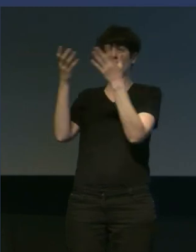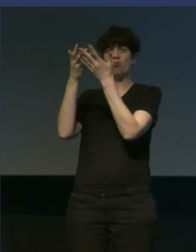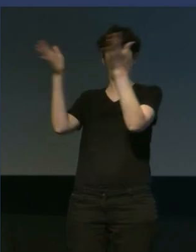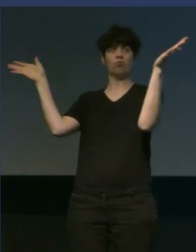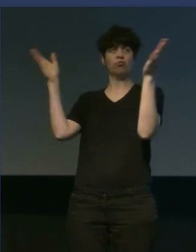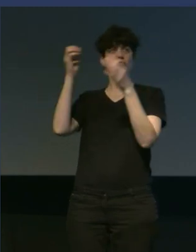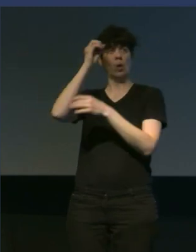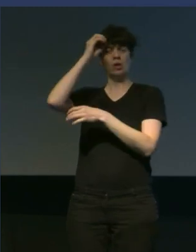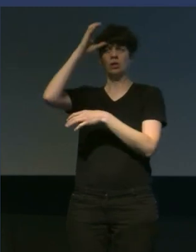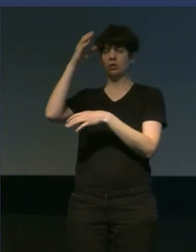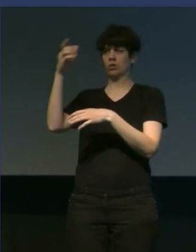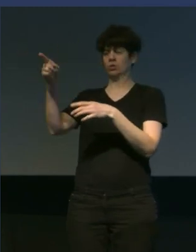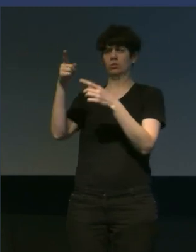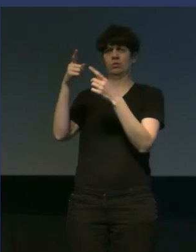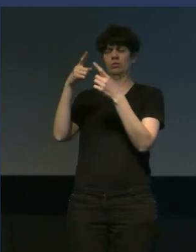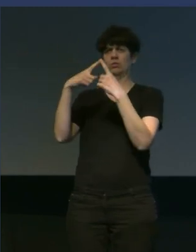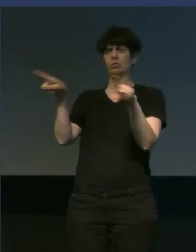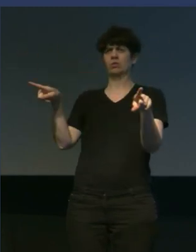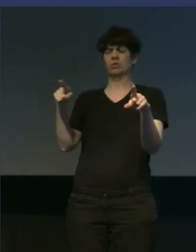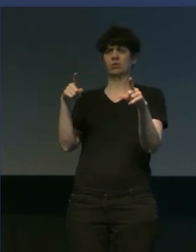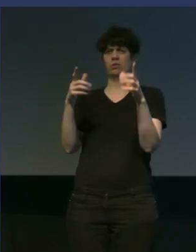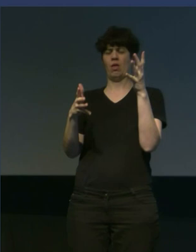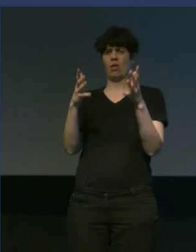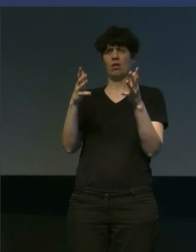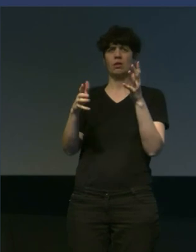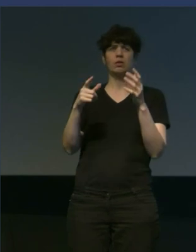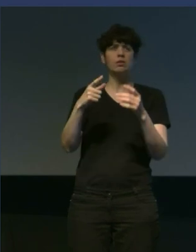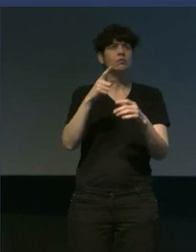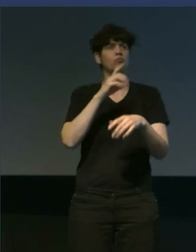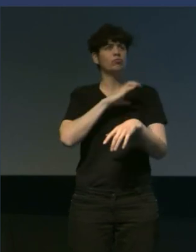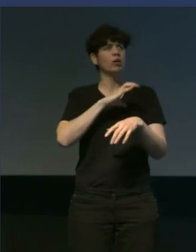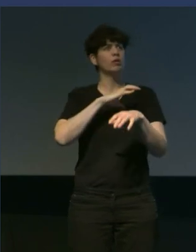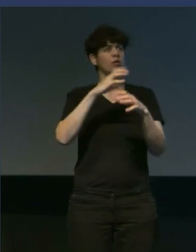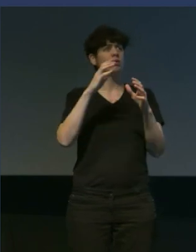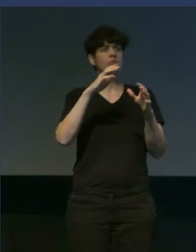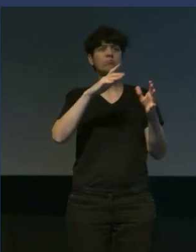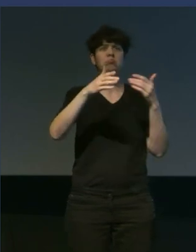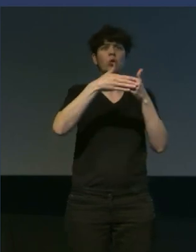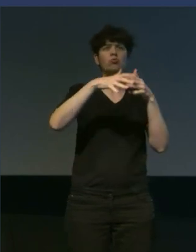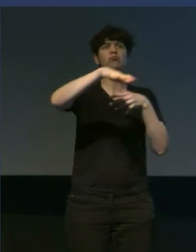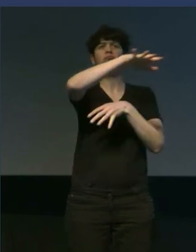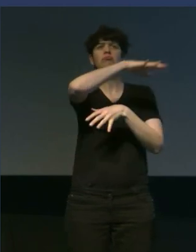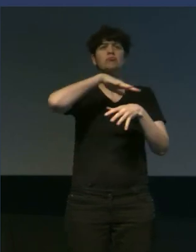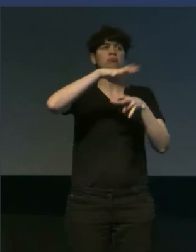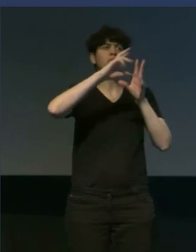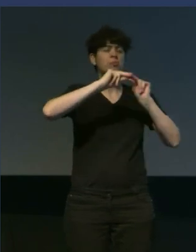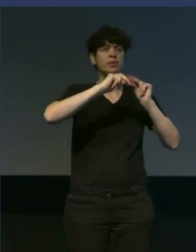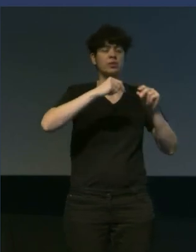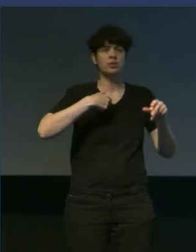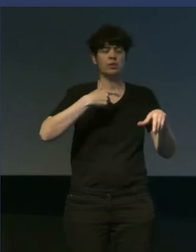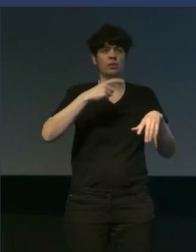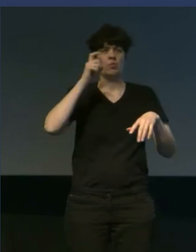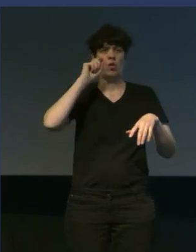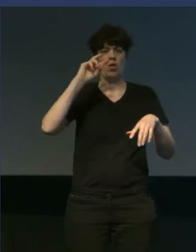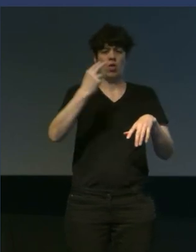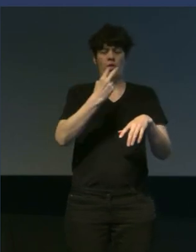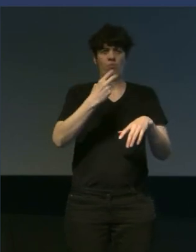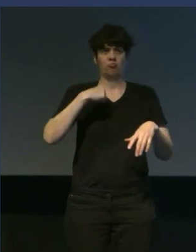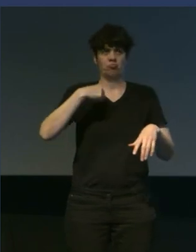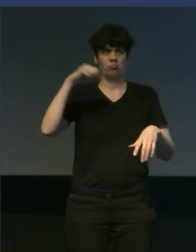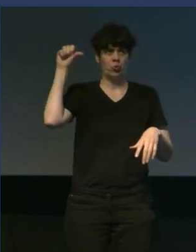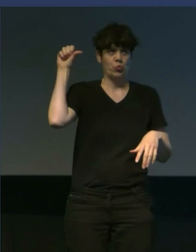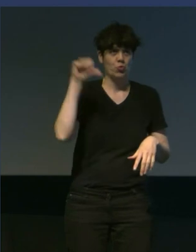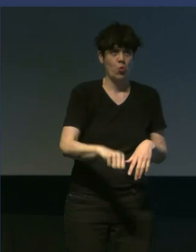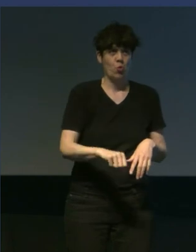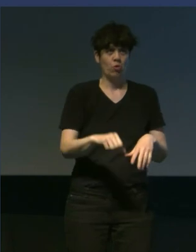Donc, j'ai essayé d'expliquer autour de moi. Et là, deuxième constat, j'étais super nulle pour expliquer. J'avais pas les